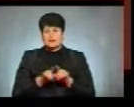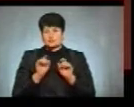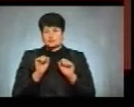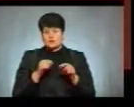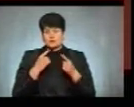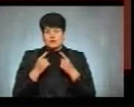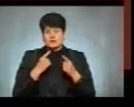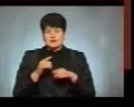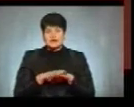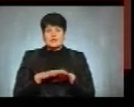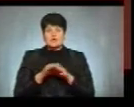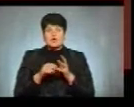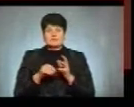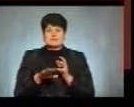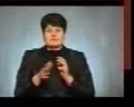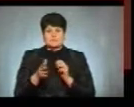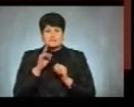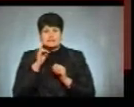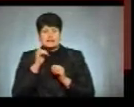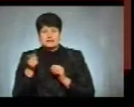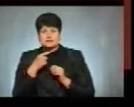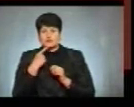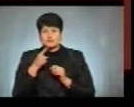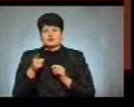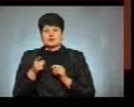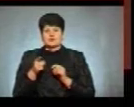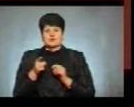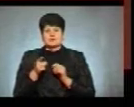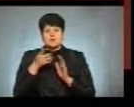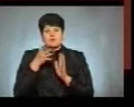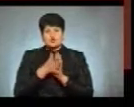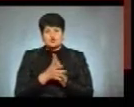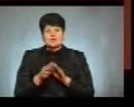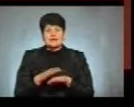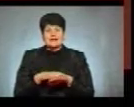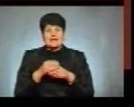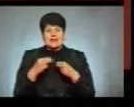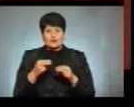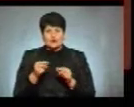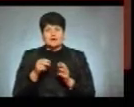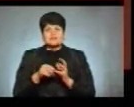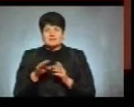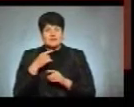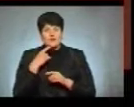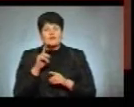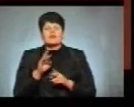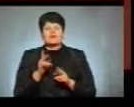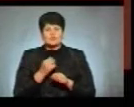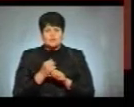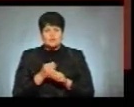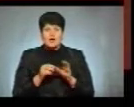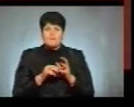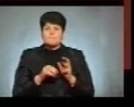за ринок землі. Ну, наприклад, от Зеленський вказує, що він за прозорий ринок землі, знов-таки не кажучи, як він це зробить. З іншого боку, Порошенко,